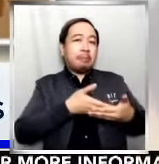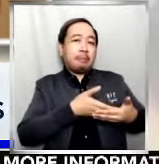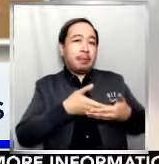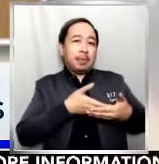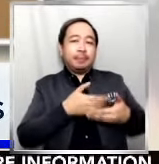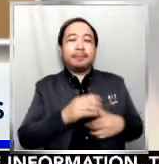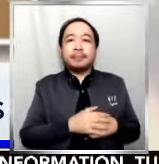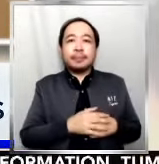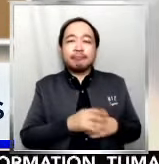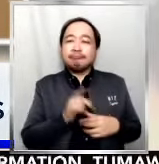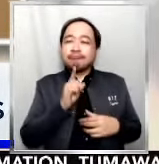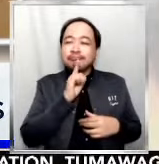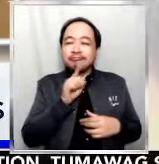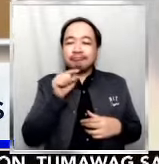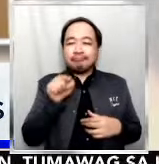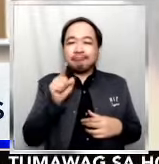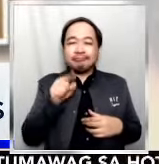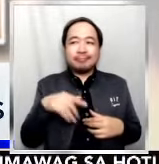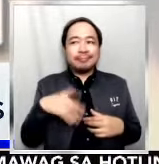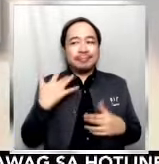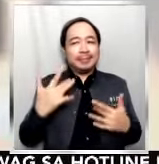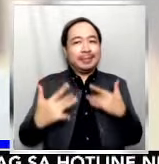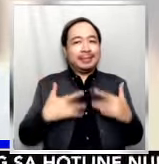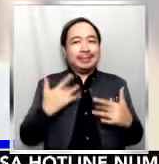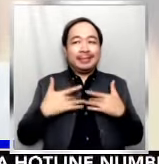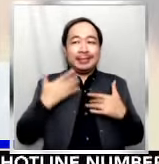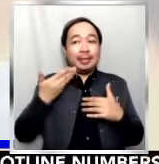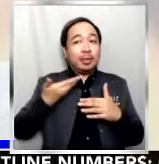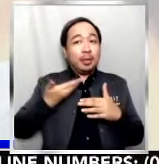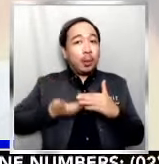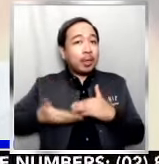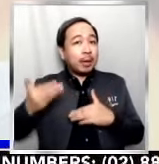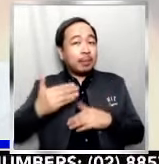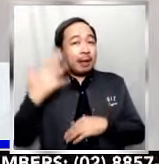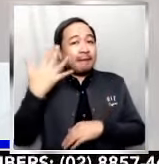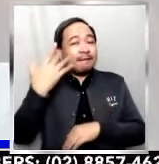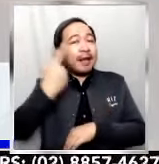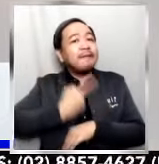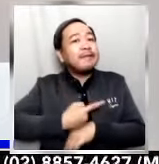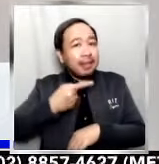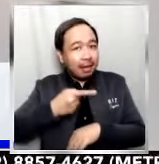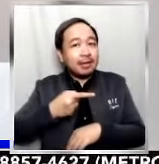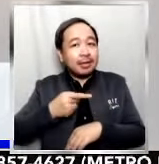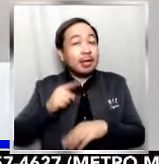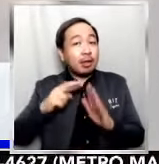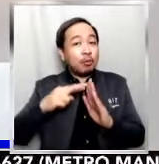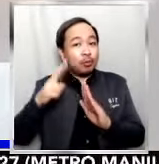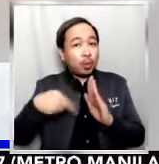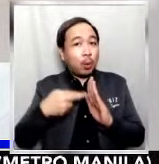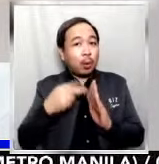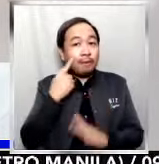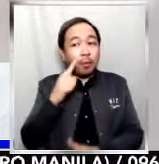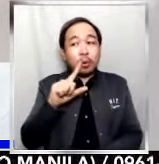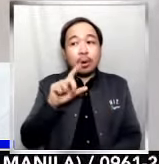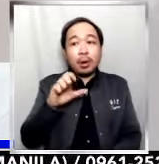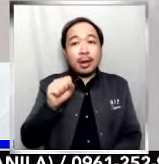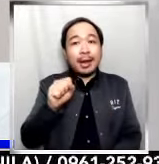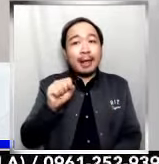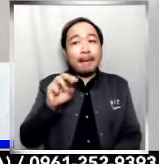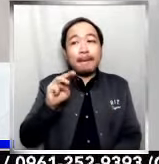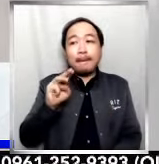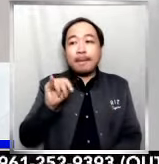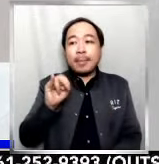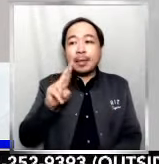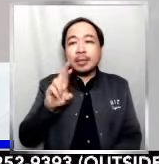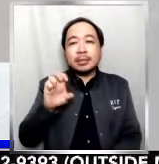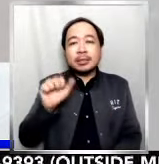kay Rachel Ann ang ialok sa kanya ang 5-day 6-show sa Les Miserables. Kasalukuyang gumaganap si Rachel Ann bilang Fantine